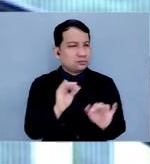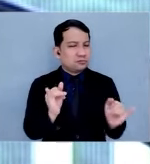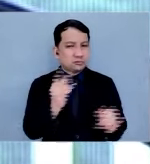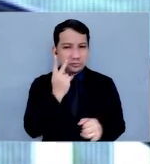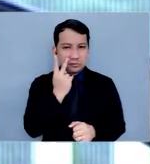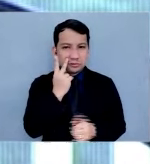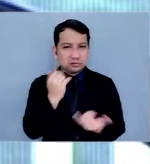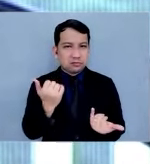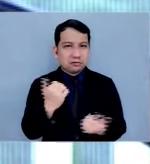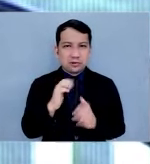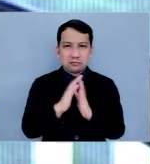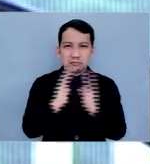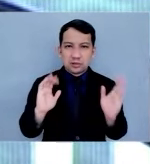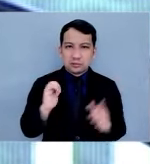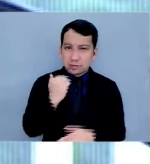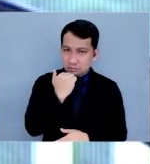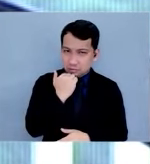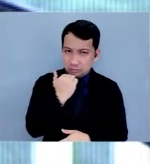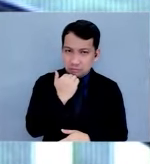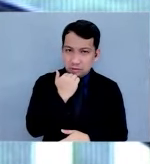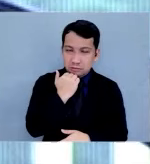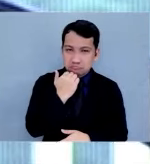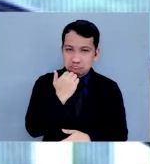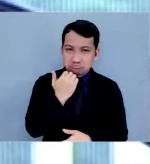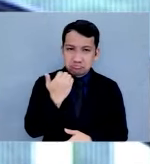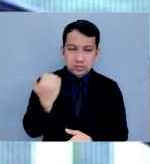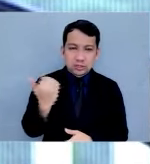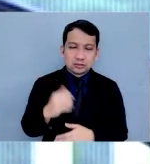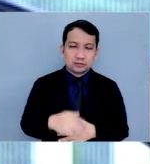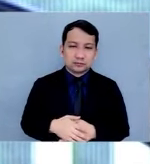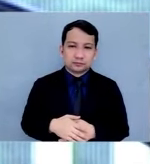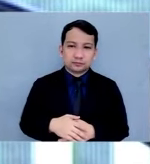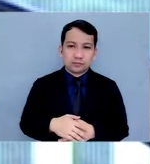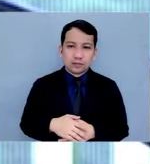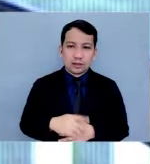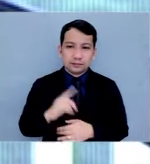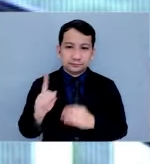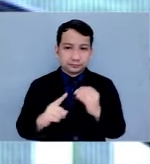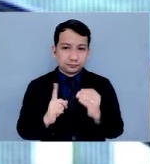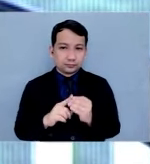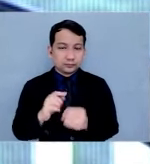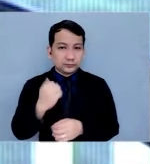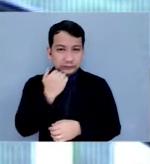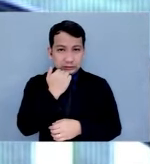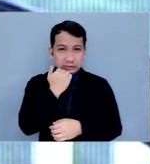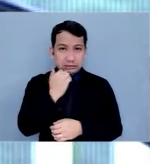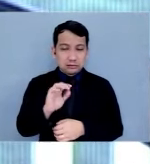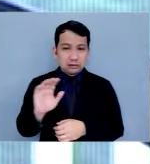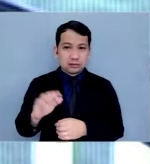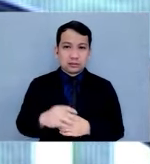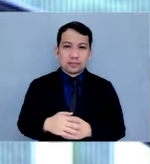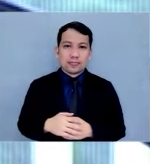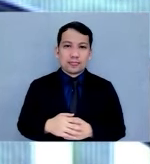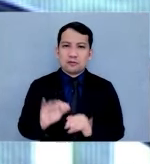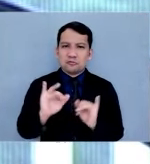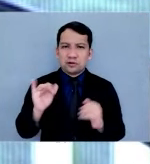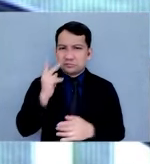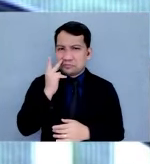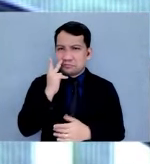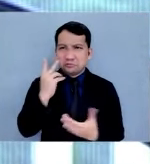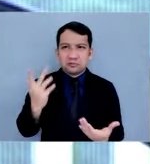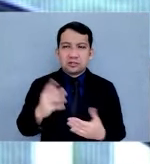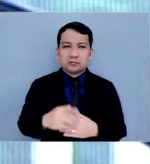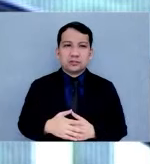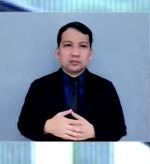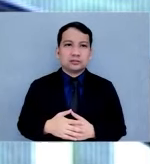ngayong big error, big mistake. Wala pa.